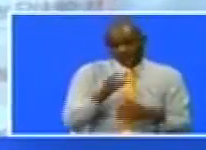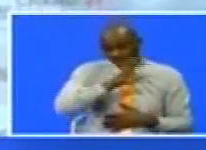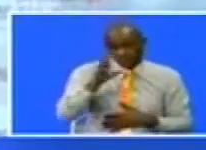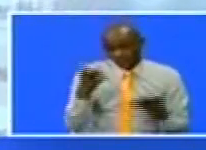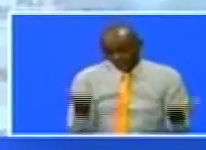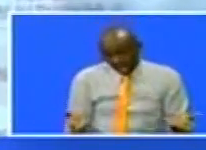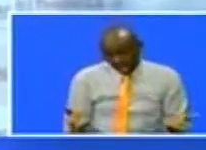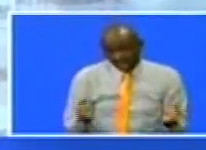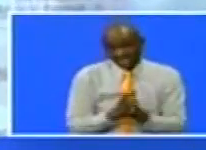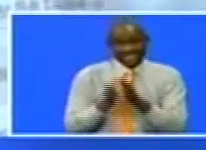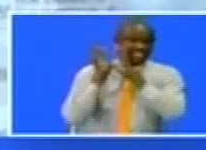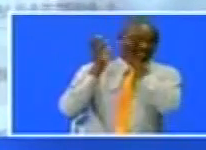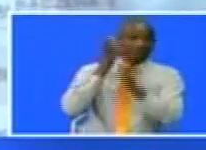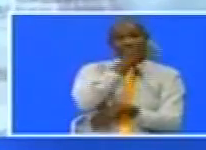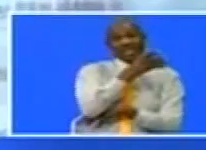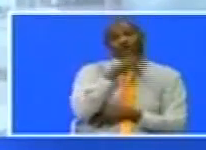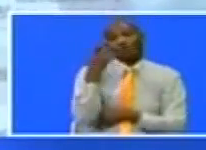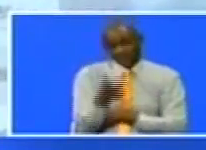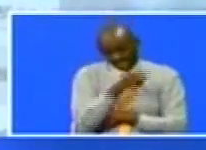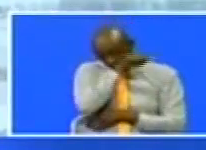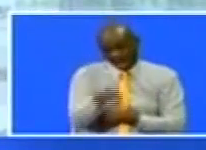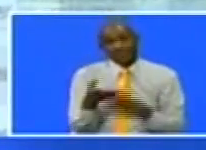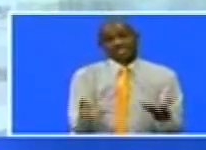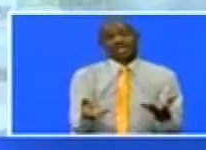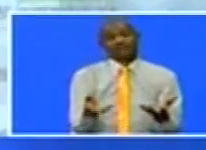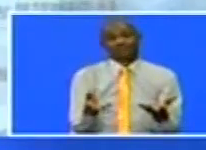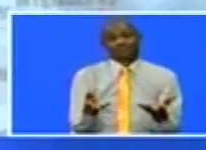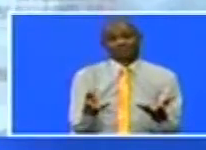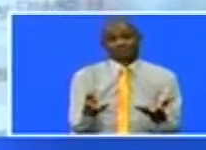ama mji wa Kilifi anaelekea hapa Malindi, ambapo